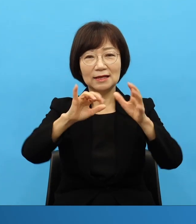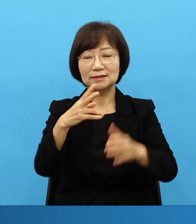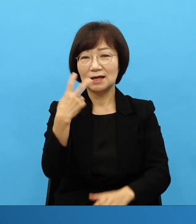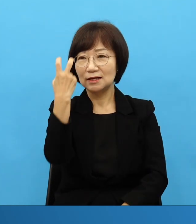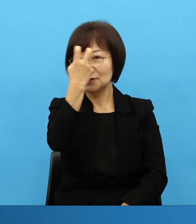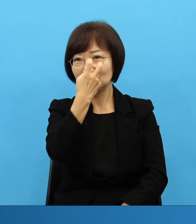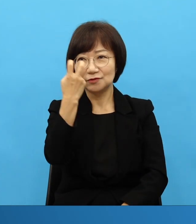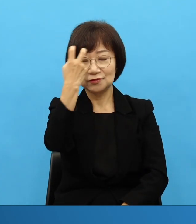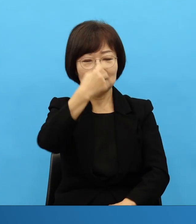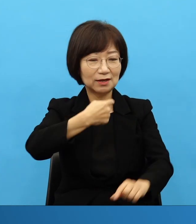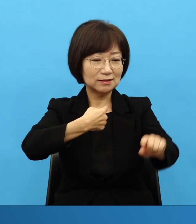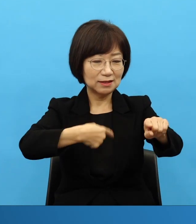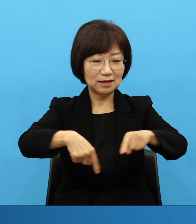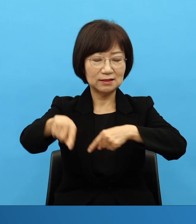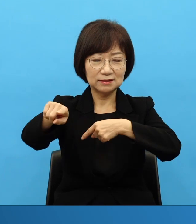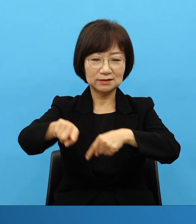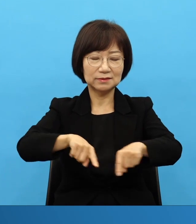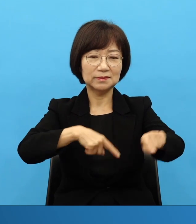세상